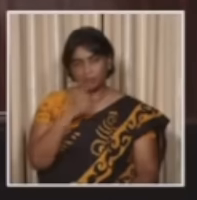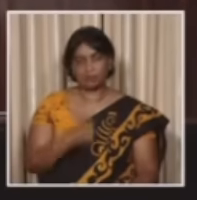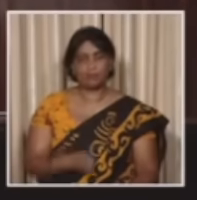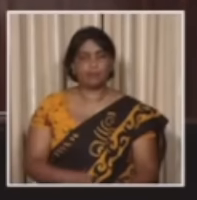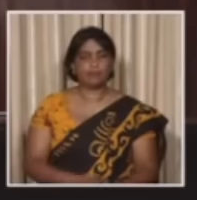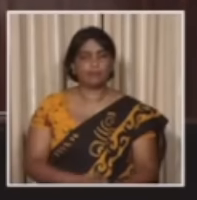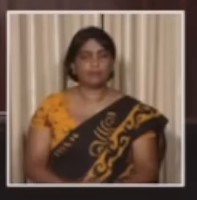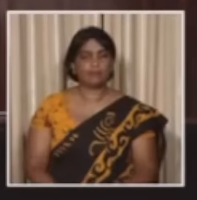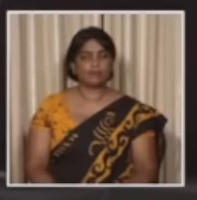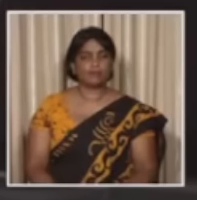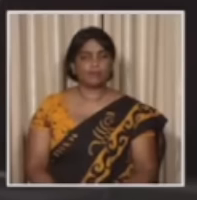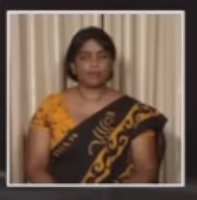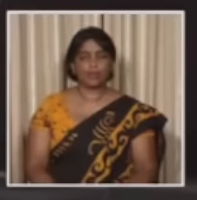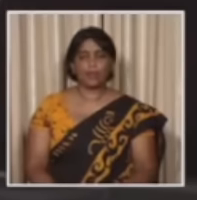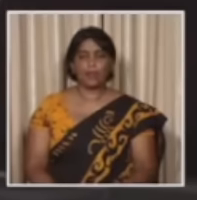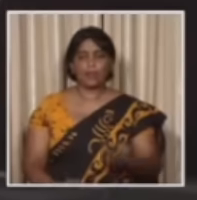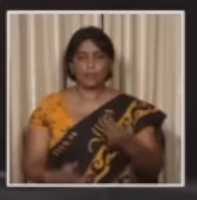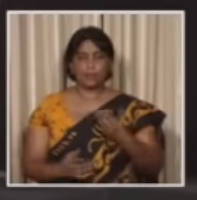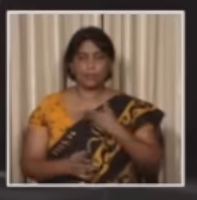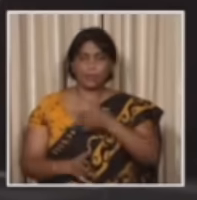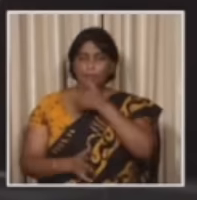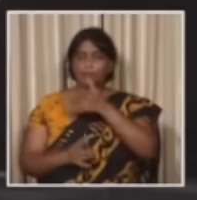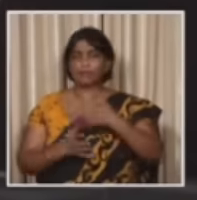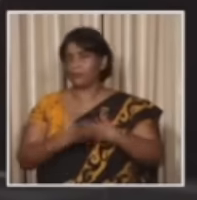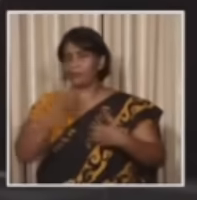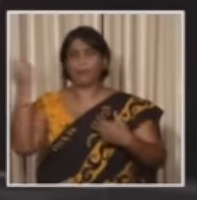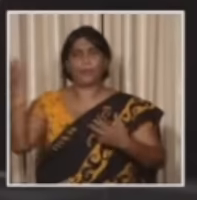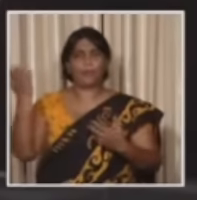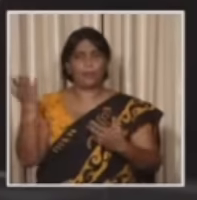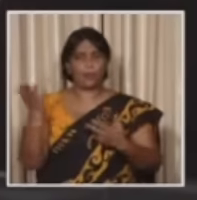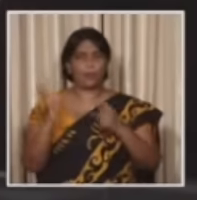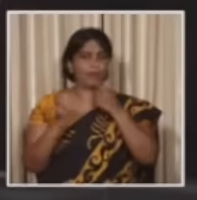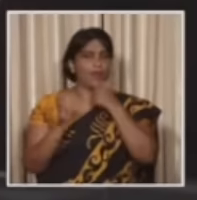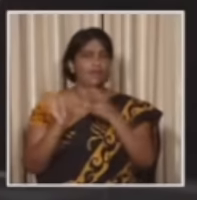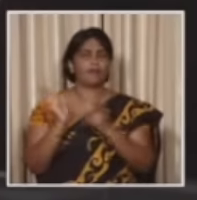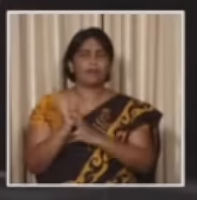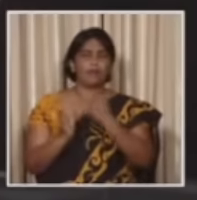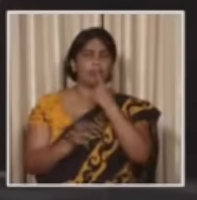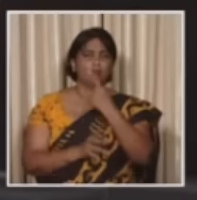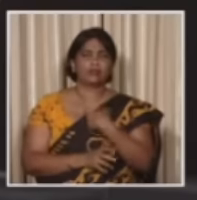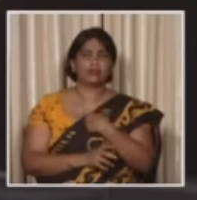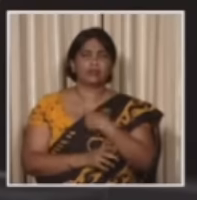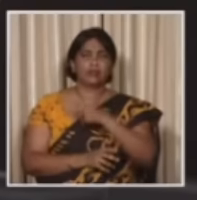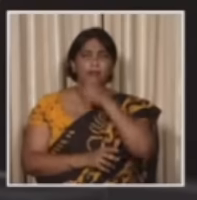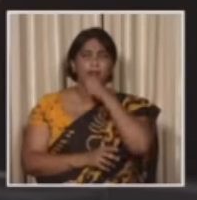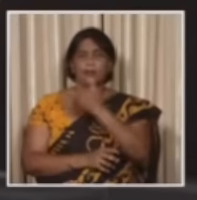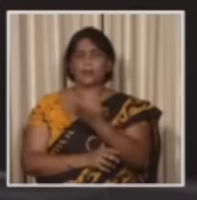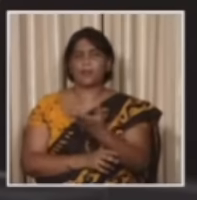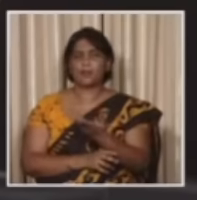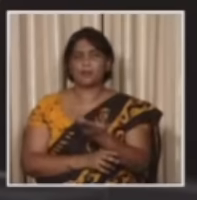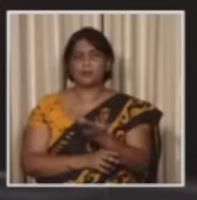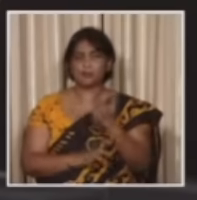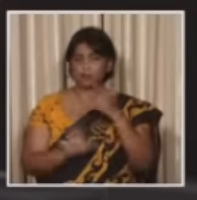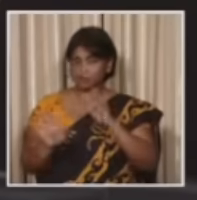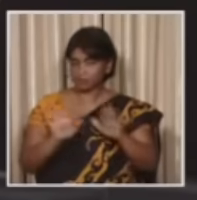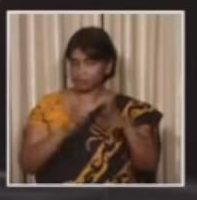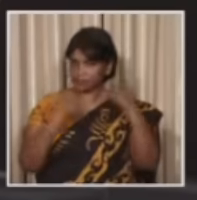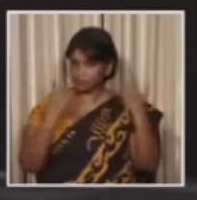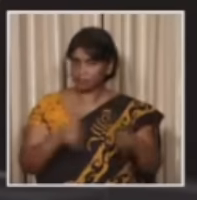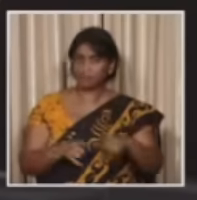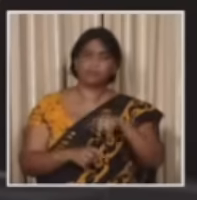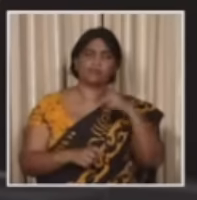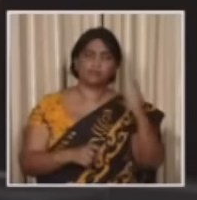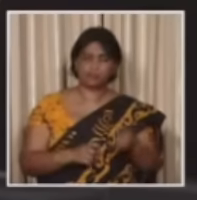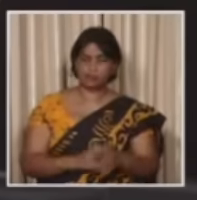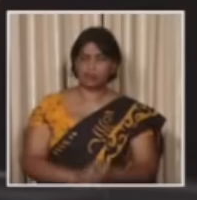දිදි හිටියේ ඔබතුමා මයික් එක ගන්නවා ඊළඟ විමල් ඇමතුමා මගෙන් අහනකොට එයාට මයික් එක නැහැ පොඩ්ඩක් මේක ඉවර වෙලා ආයෙ ඕන්නම්